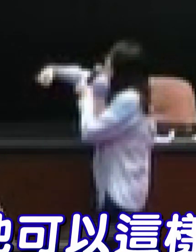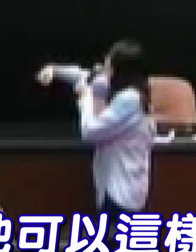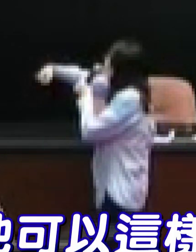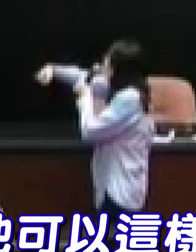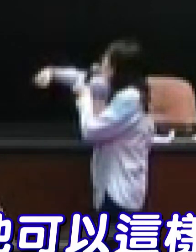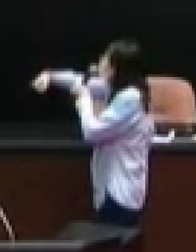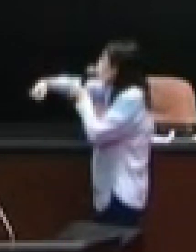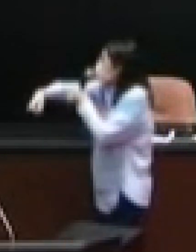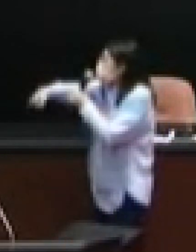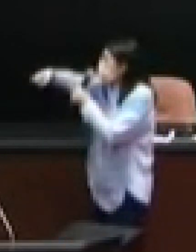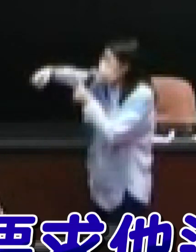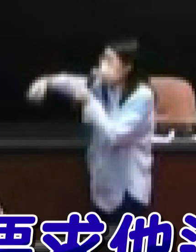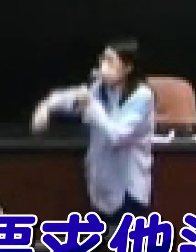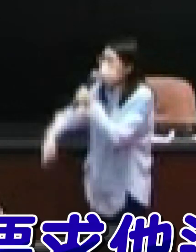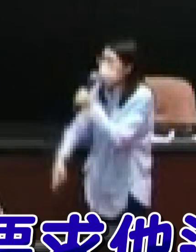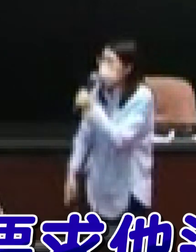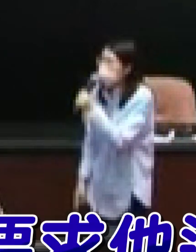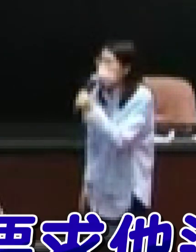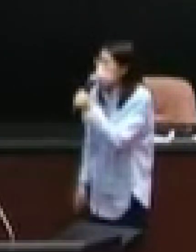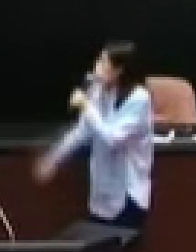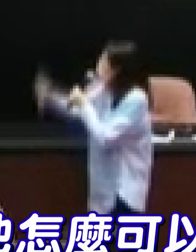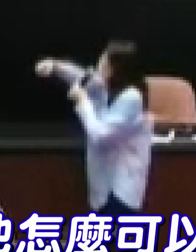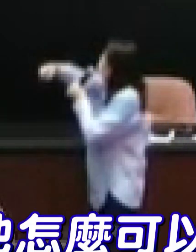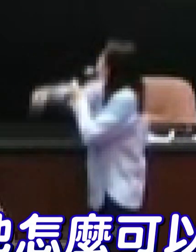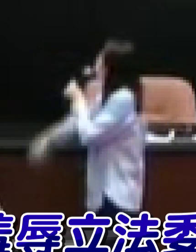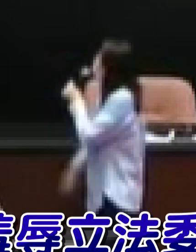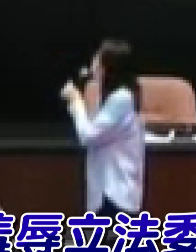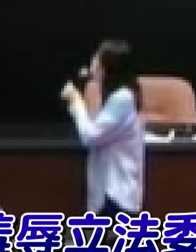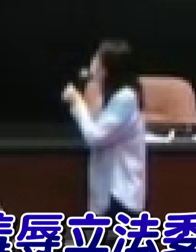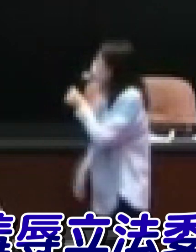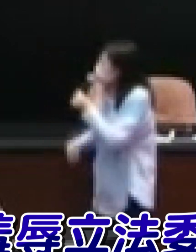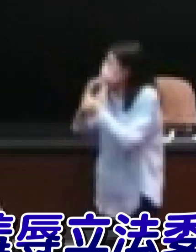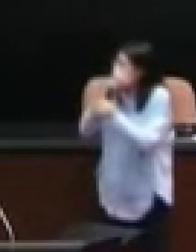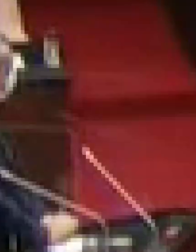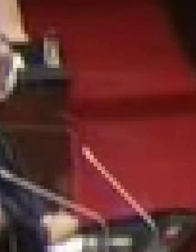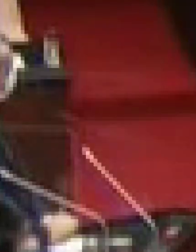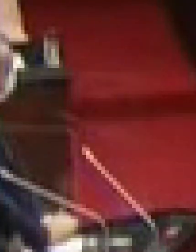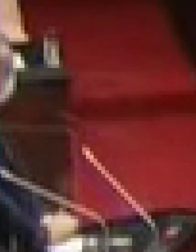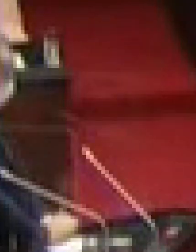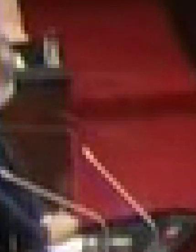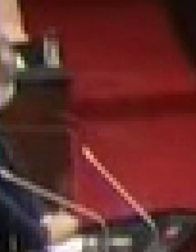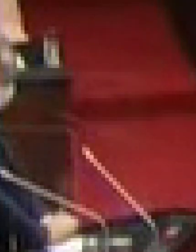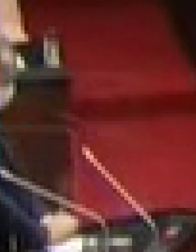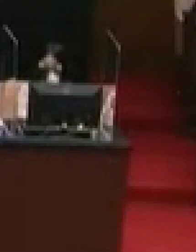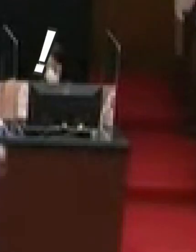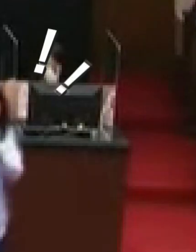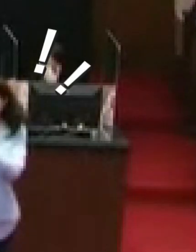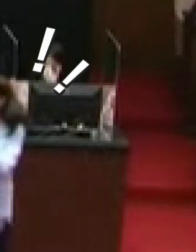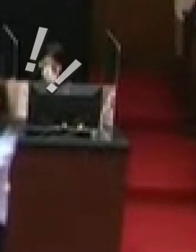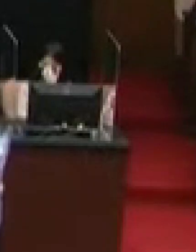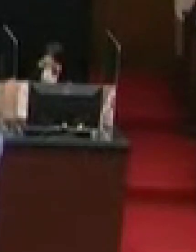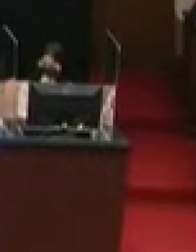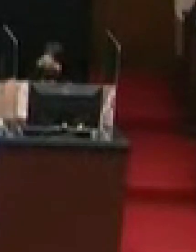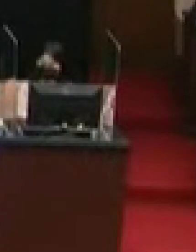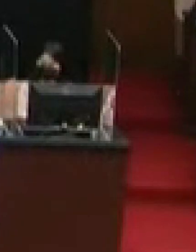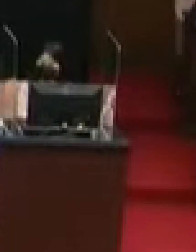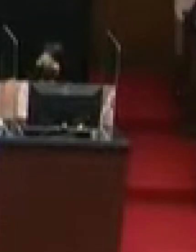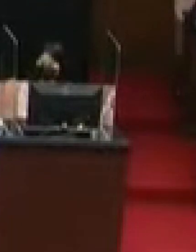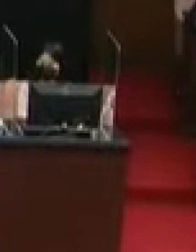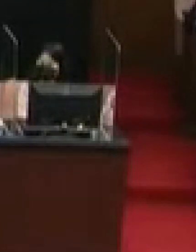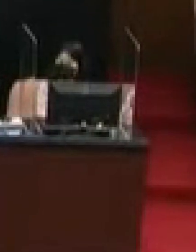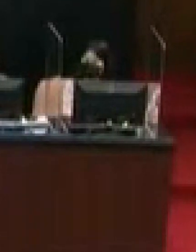可以这样子吗？ 你来来， 要求他道歉。 来来， 他怎么可以羞辱立法委员？ 我保卫国家， 你拿什么保卫